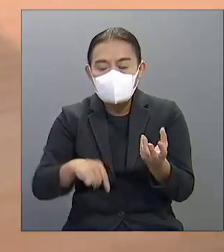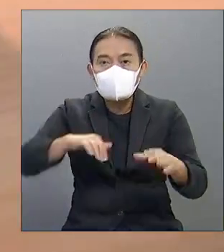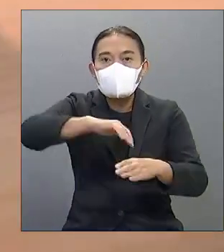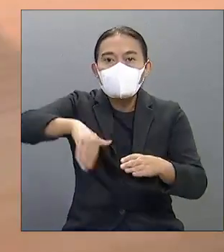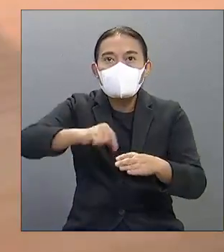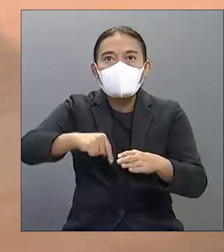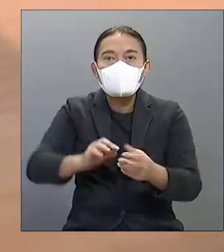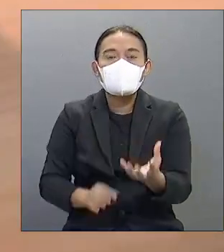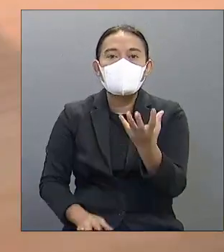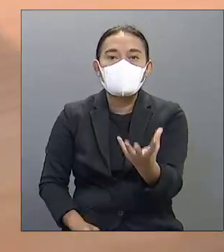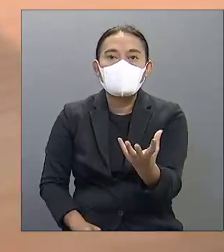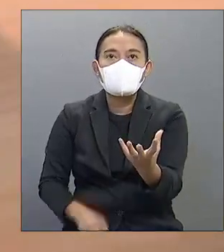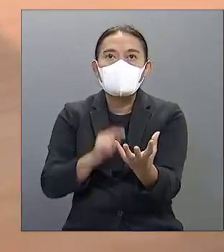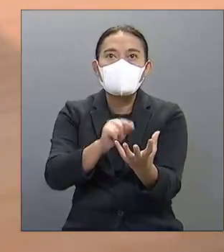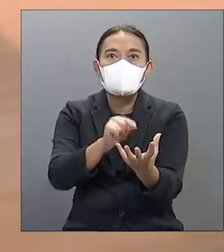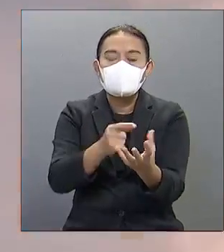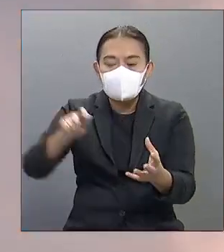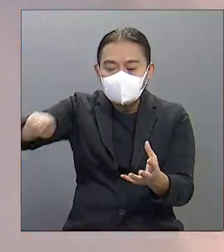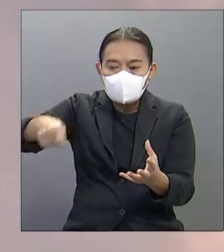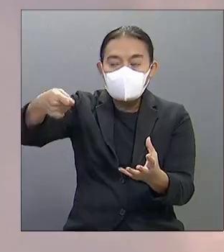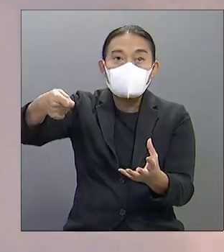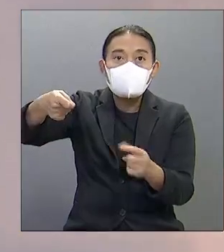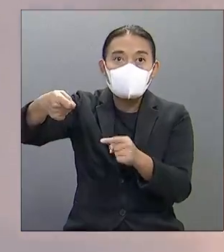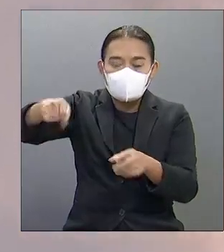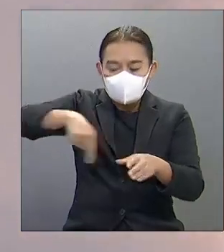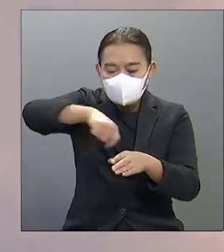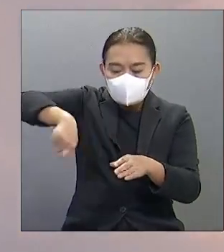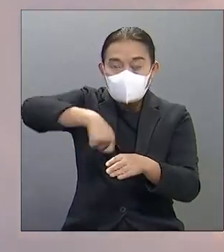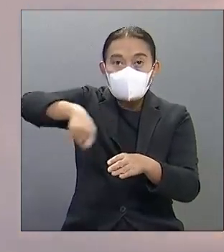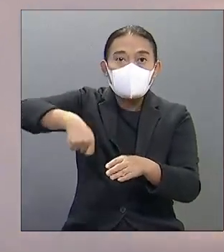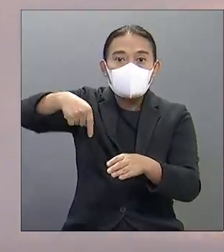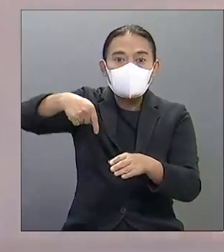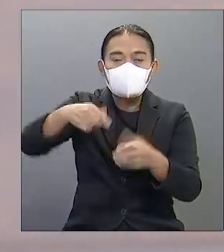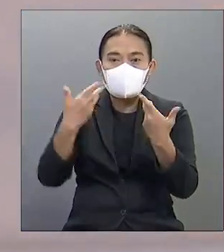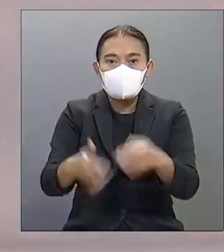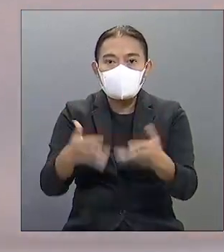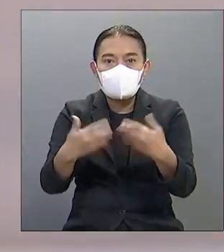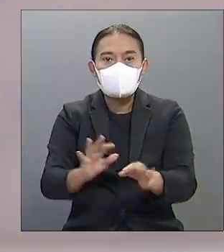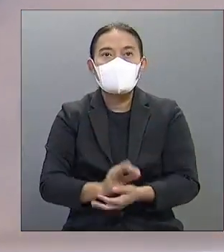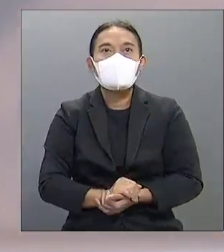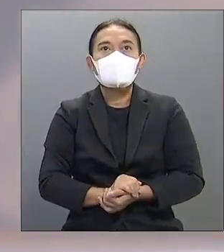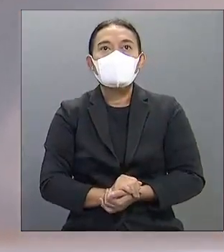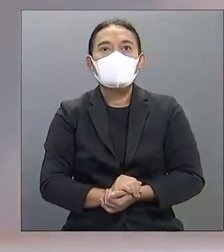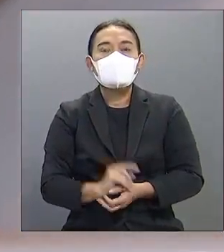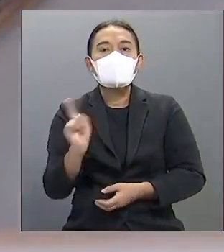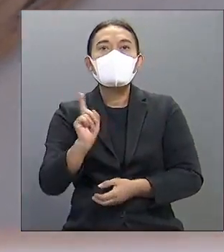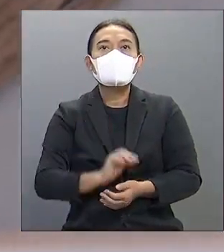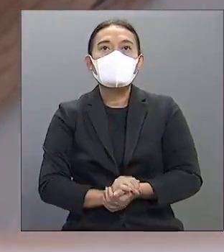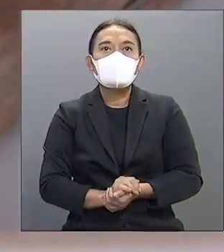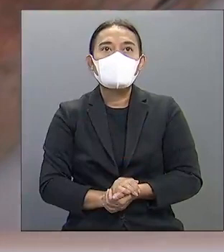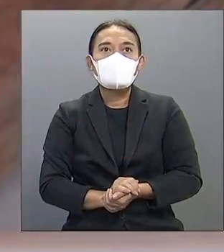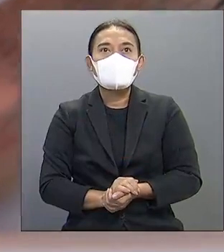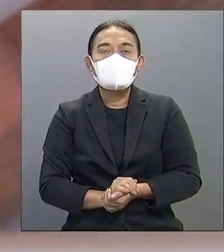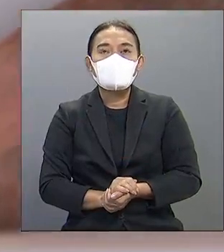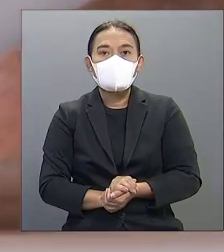จะเป็นถ้วยสำหรับผสมนะคะช้อนตวงที่คนนะคะแล้ววันนี้นะคะเมื่อเราทำเสร็จแล้วค่ะการก็จะใส่เจ้าตัวเจล